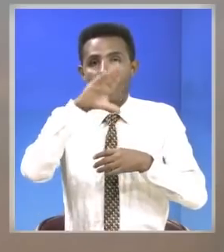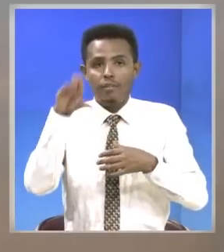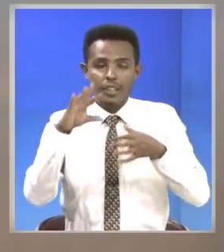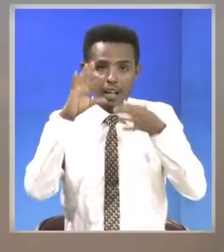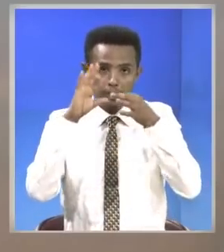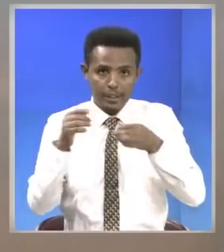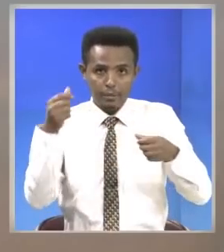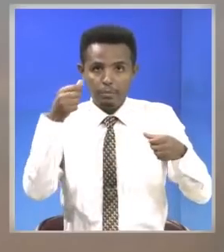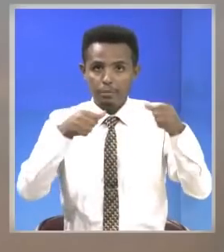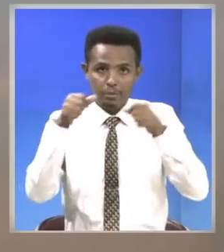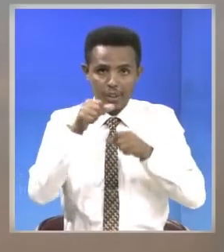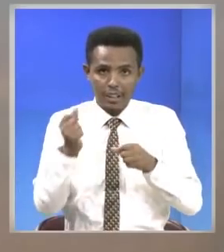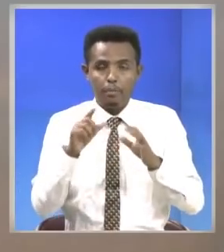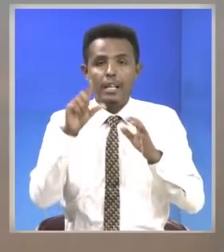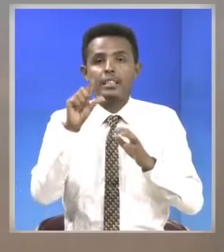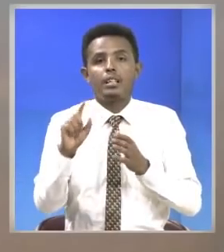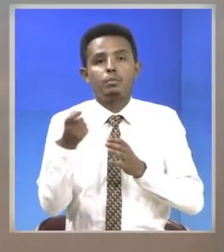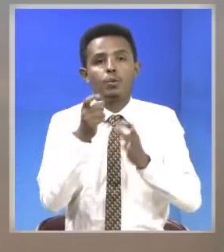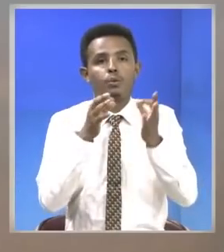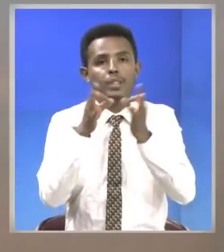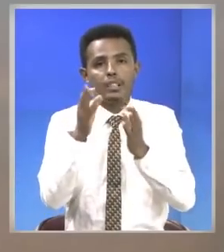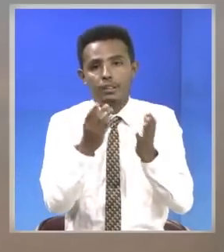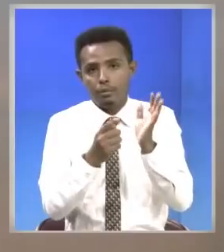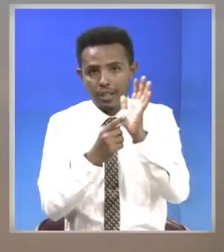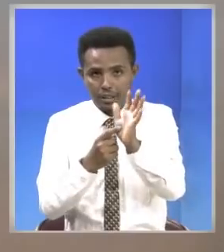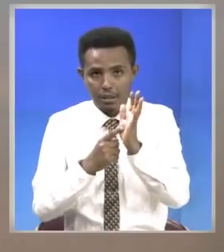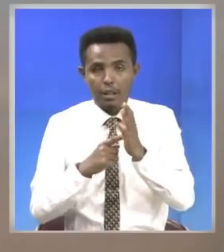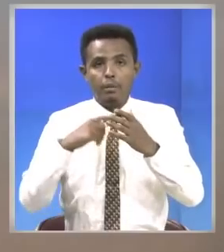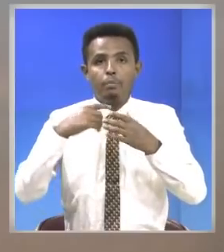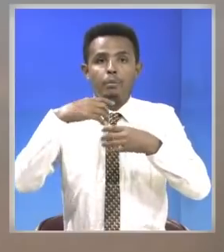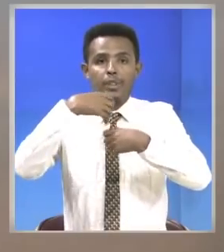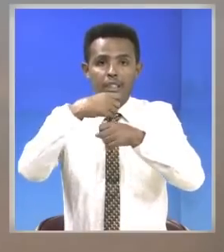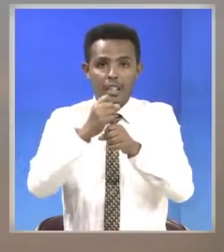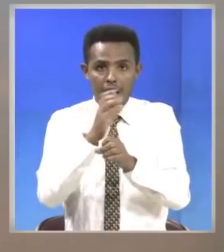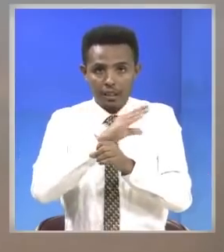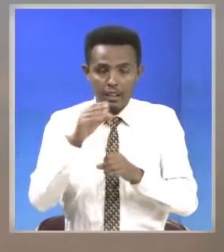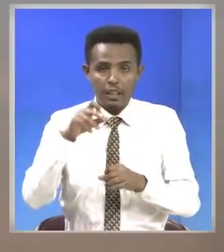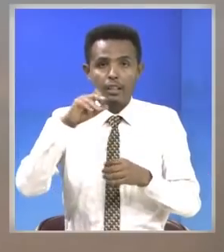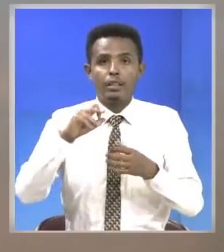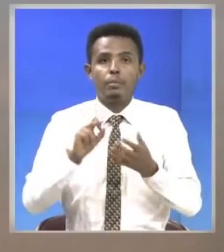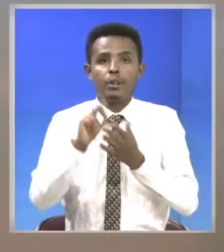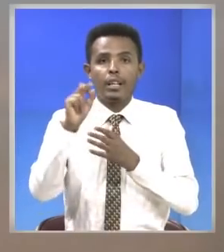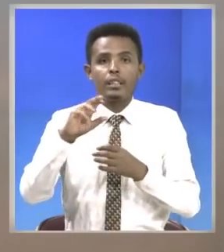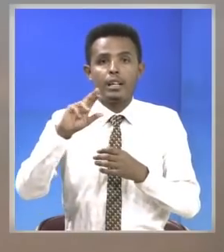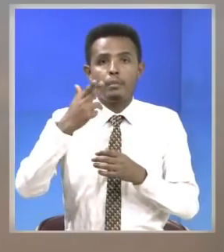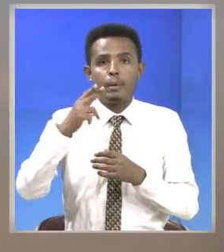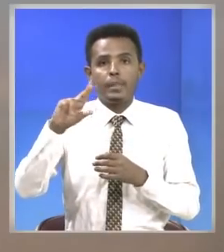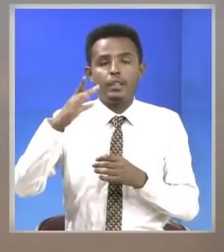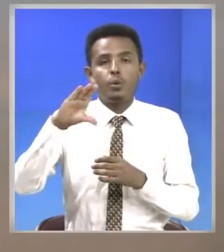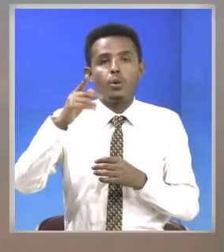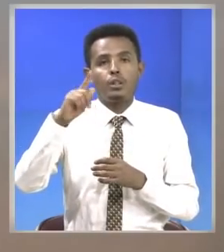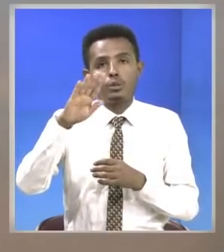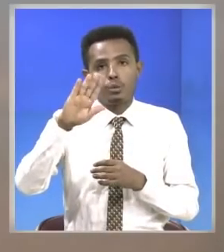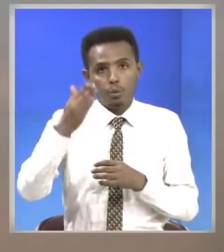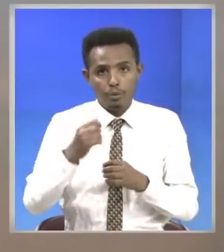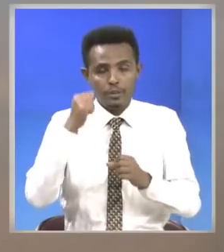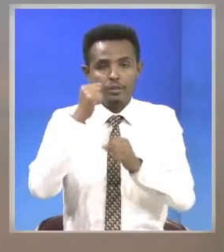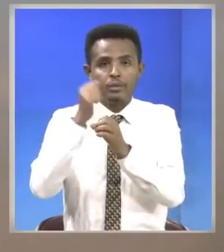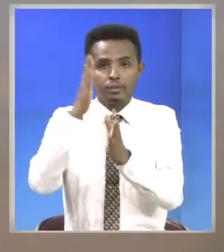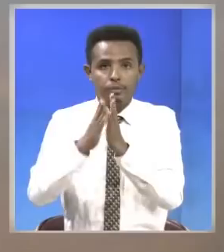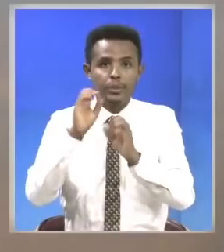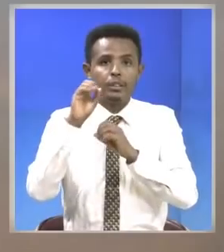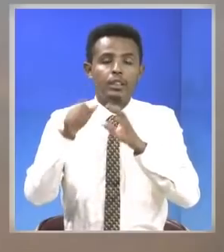የሚያሳንስ መሆኑ ነው መግለጫው ያመለከተው። በስብሰባው ማጠናቀቂያ በዲሞክራቲክ ሪፐብሊክ ኮንጎ የውጭ ጉዳይ ሚኒስትርና የአፍሪካ ህብረት ስራ አስፈጻሚ ምክር ቤት